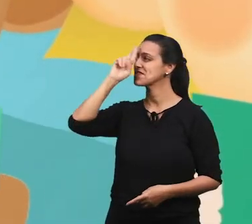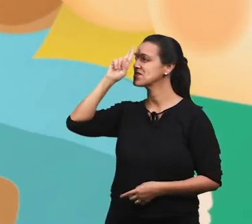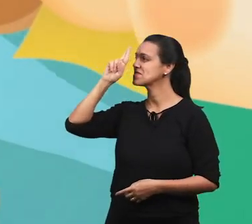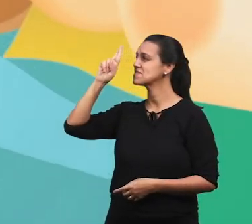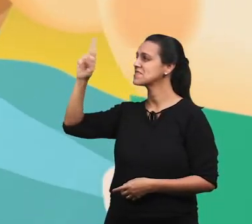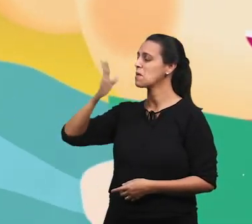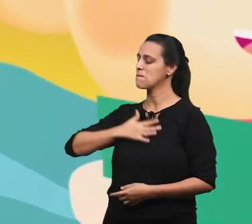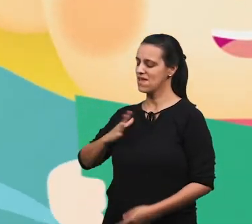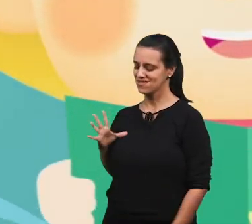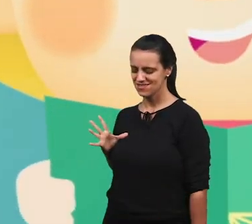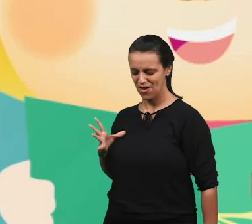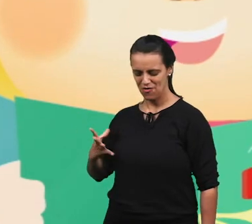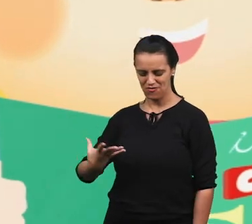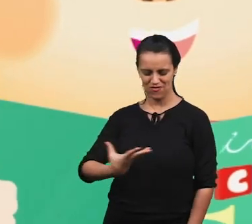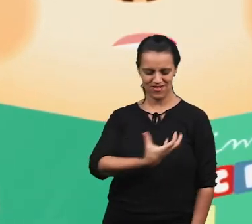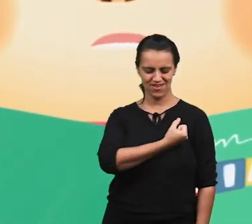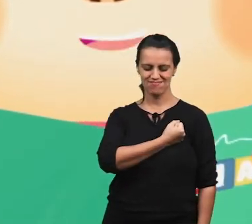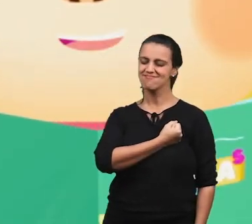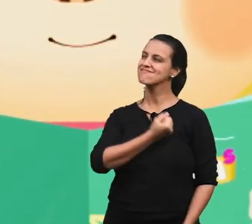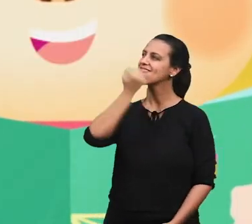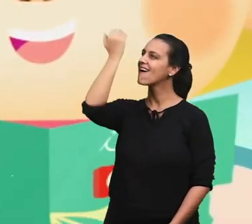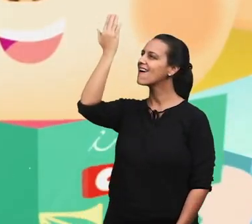Он был мне спасением.